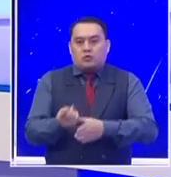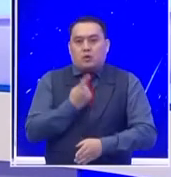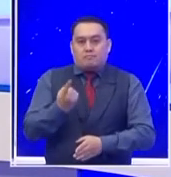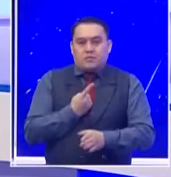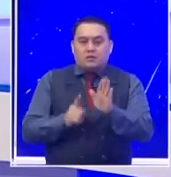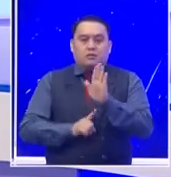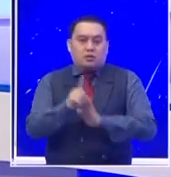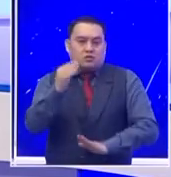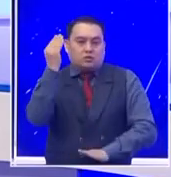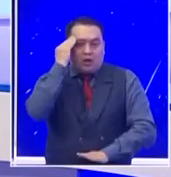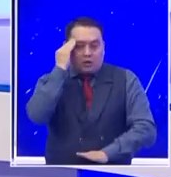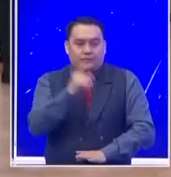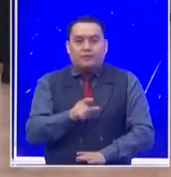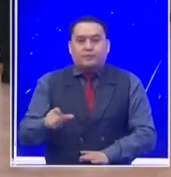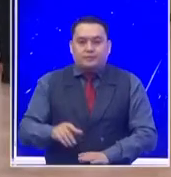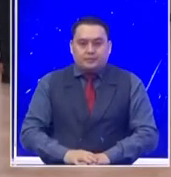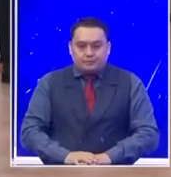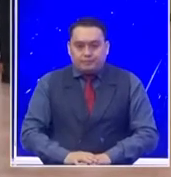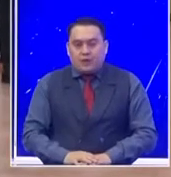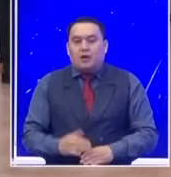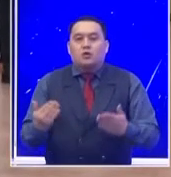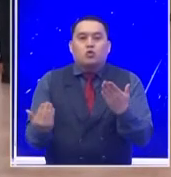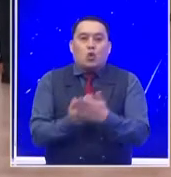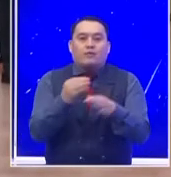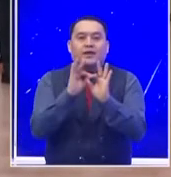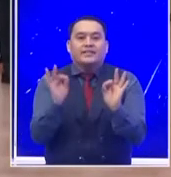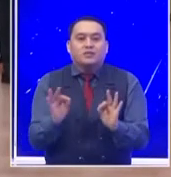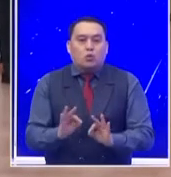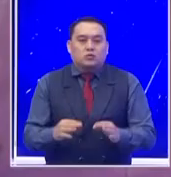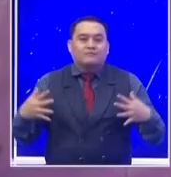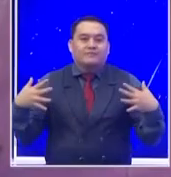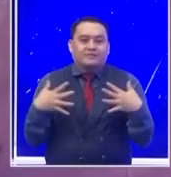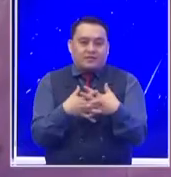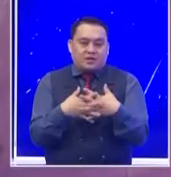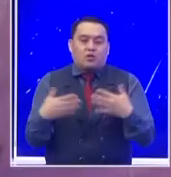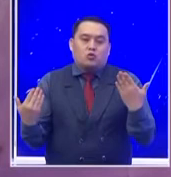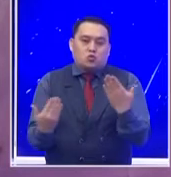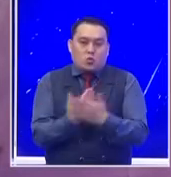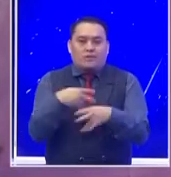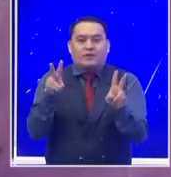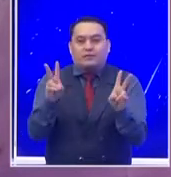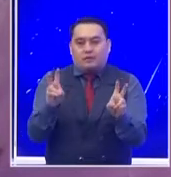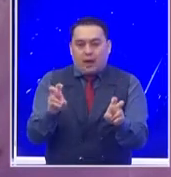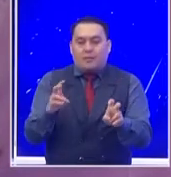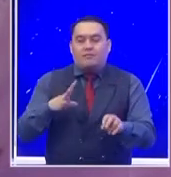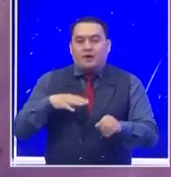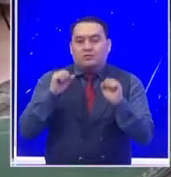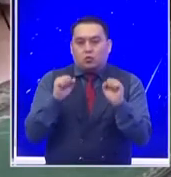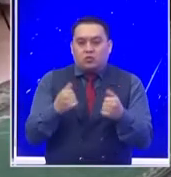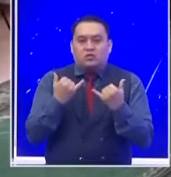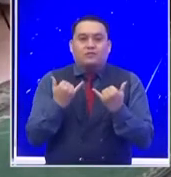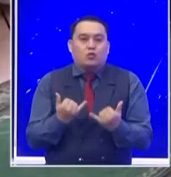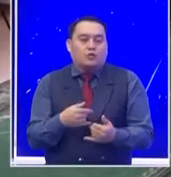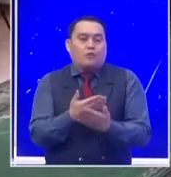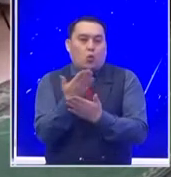для начинающих талантов современное искусство в сплетении с классическим жанрам именно такое сочетание могли наблюдать зрители